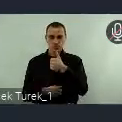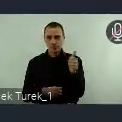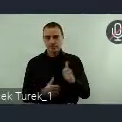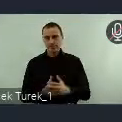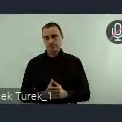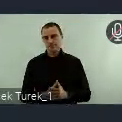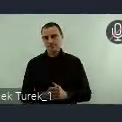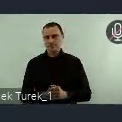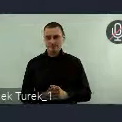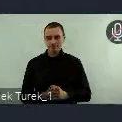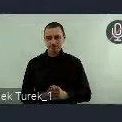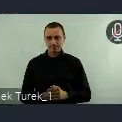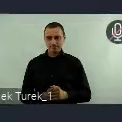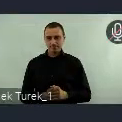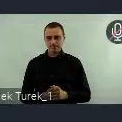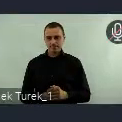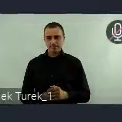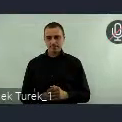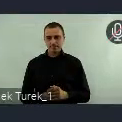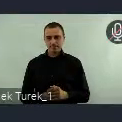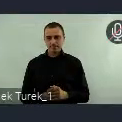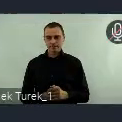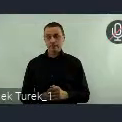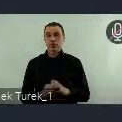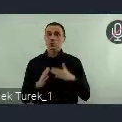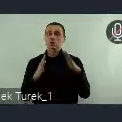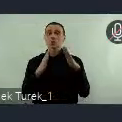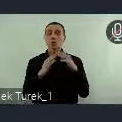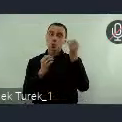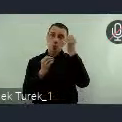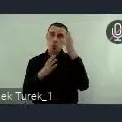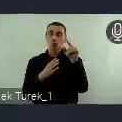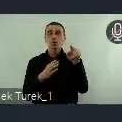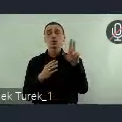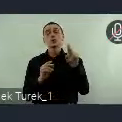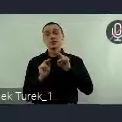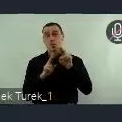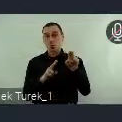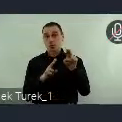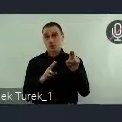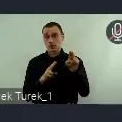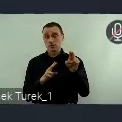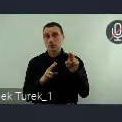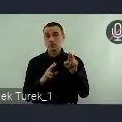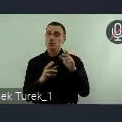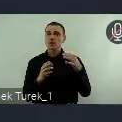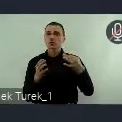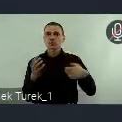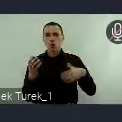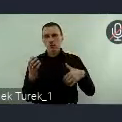tak tak tak to widzę przykładowym Domu Kultury jako wynajmujący obiekt na na przykład koncert nie powinienem